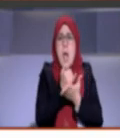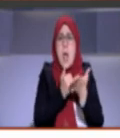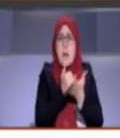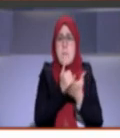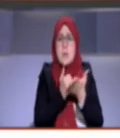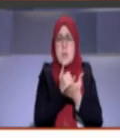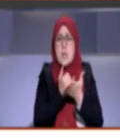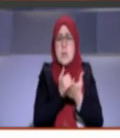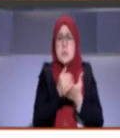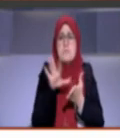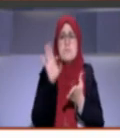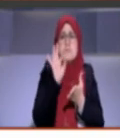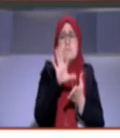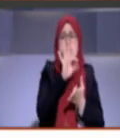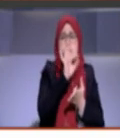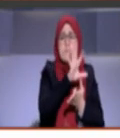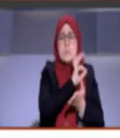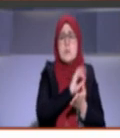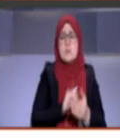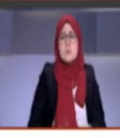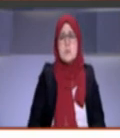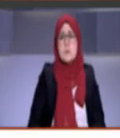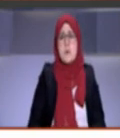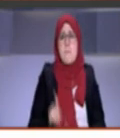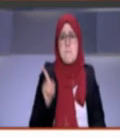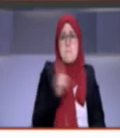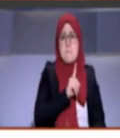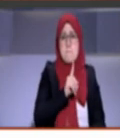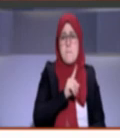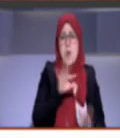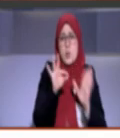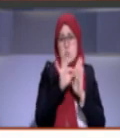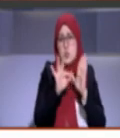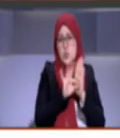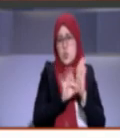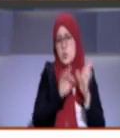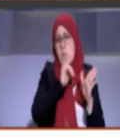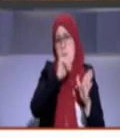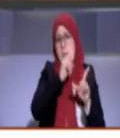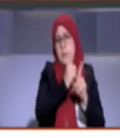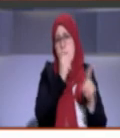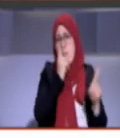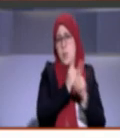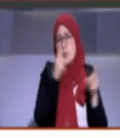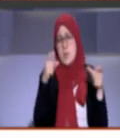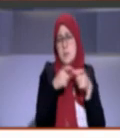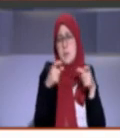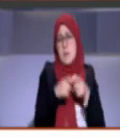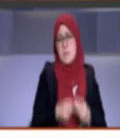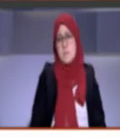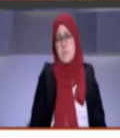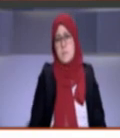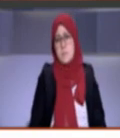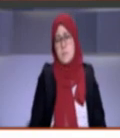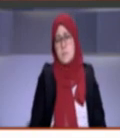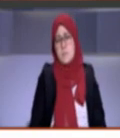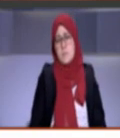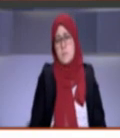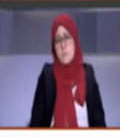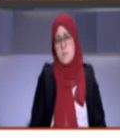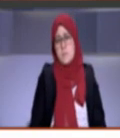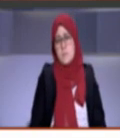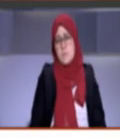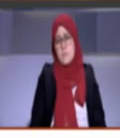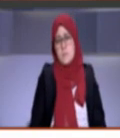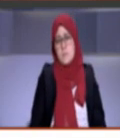والتباعد. الأكاديمية قالت في تقريرها للحكومة على كل فصل في المدارس الابتدائية أو حتى في الثانوية